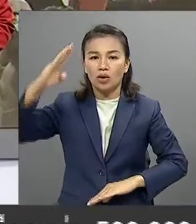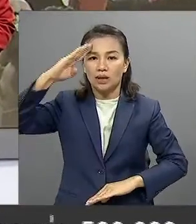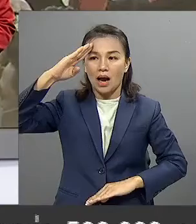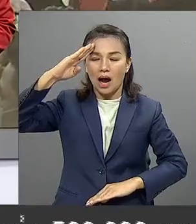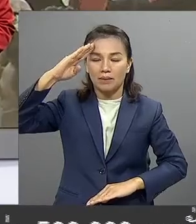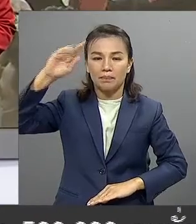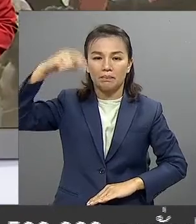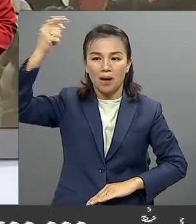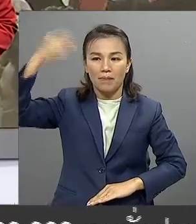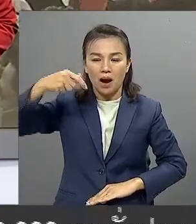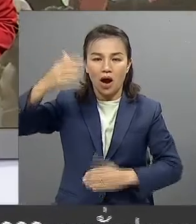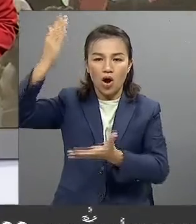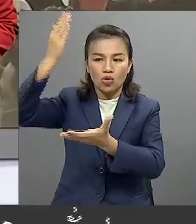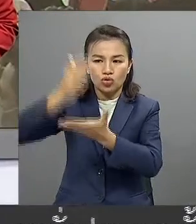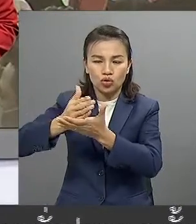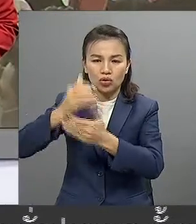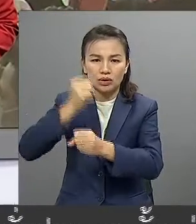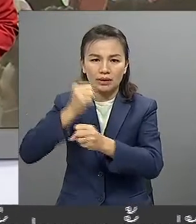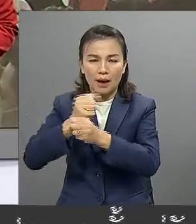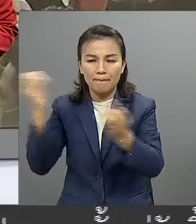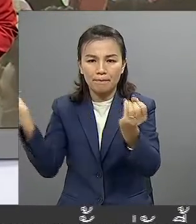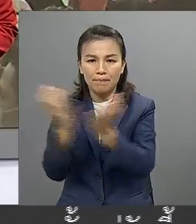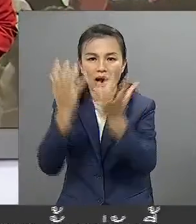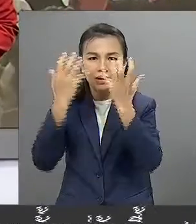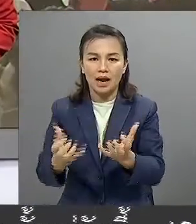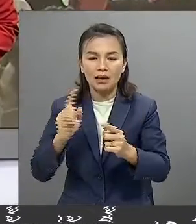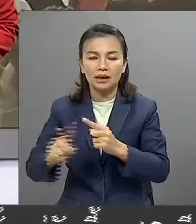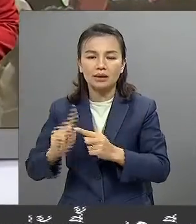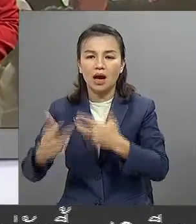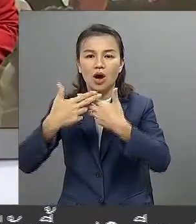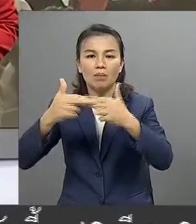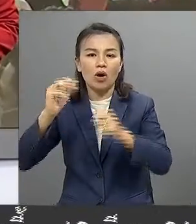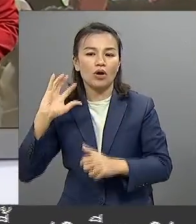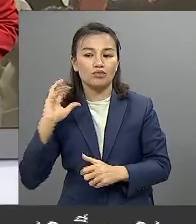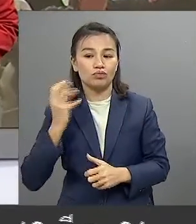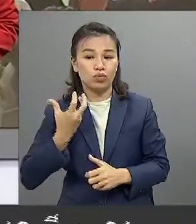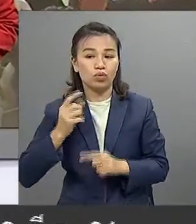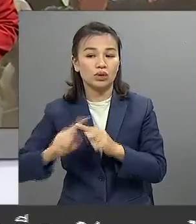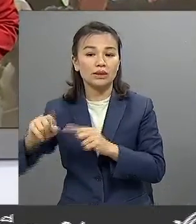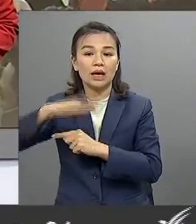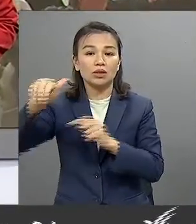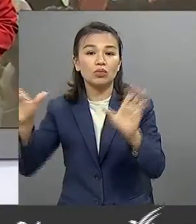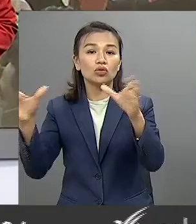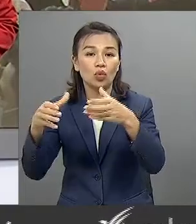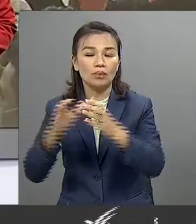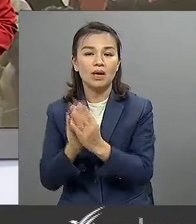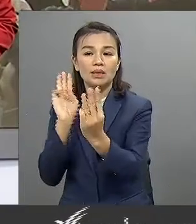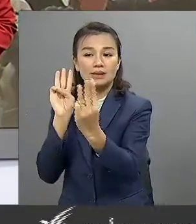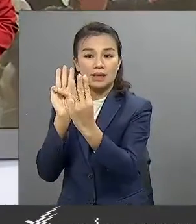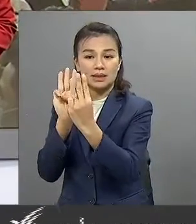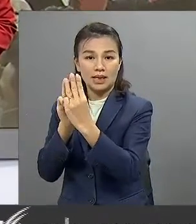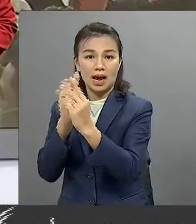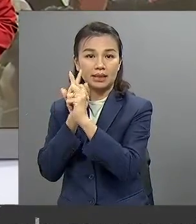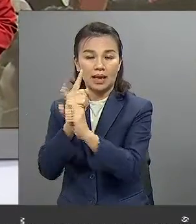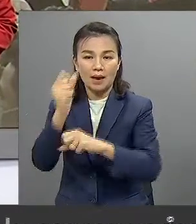ความรุนแรงกับผู้ประท้วงให้ปล่อยตัวอองซานซูจีและผู้ที่ถูกคุมขังรวมถึงปฏิบัติตามสัญญานะคะขอเวลา 1ปีจัด